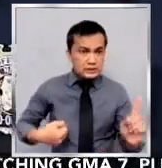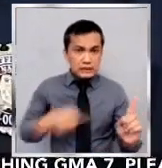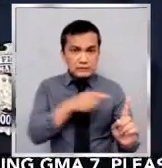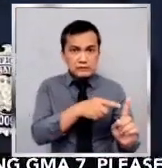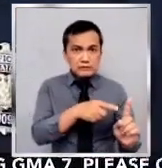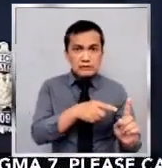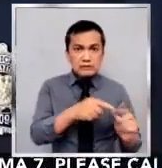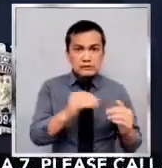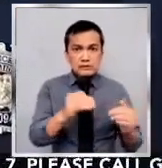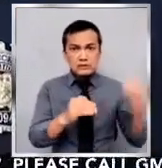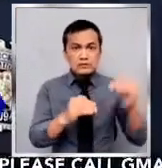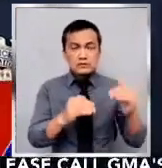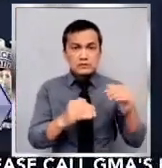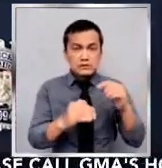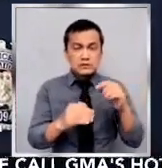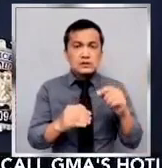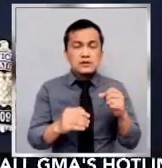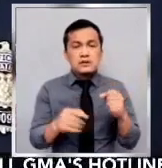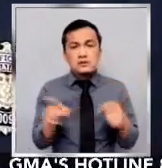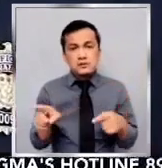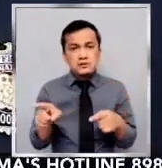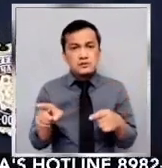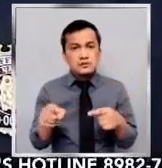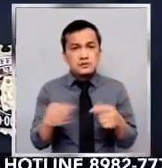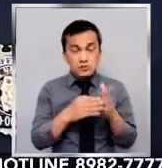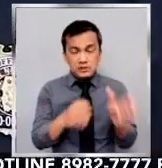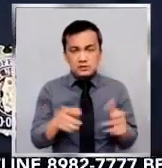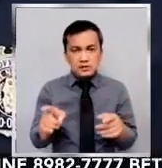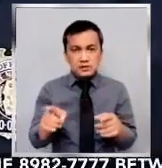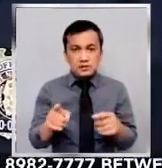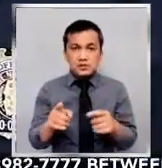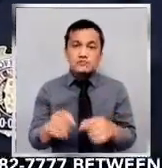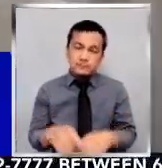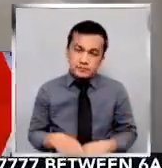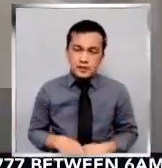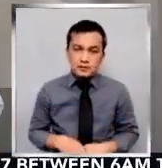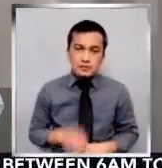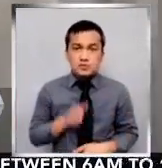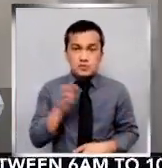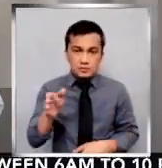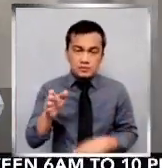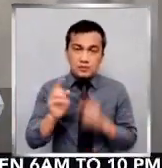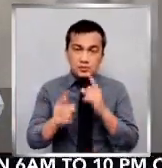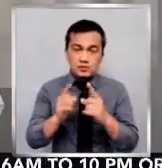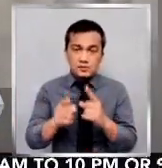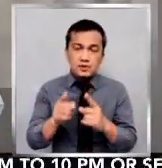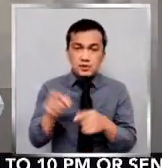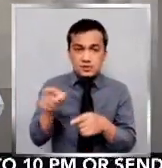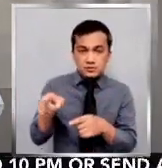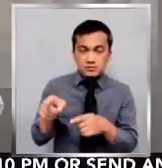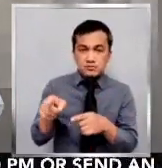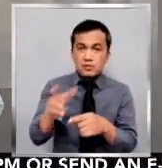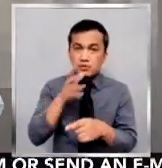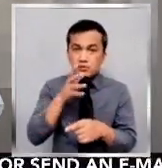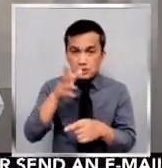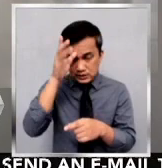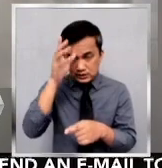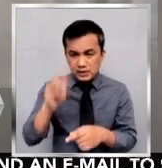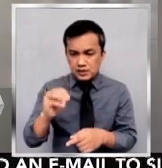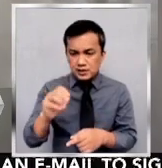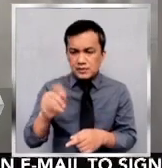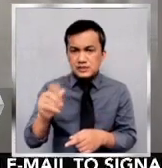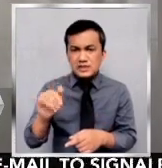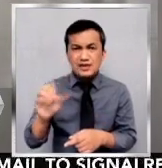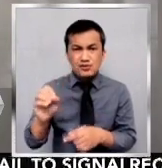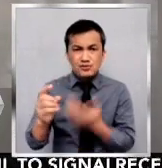makausap ang magulang partikular, ang nanay ni Cadet 3rd Class Magsayo, ay parating ang pakiramay ng buong PNP, pati